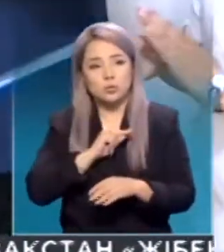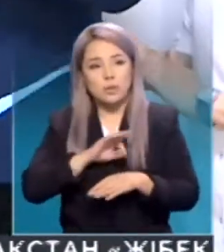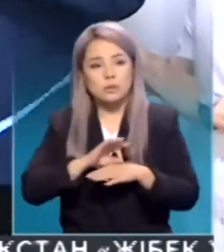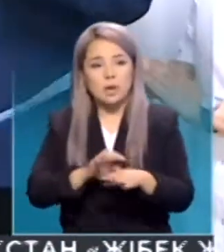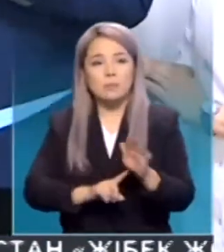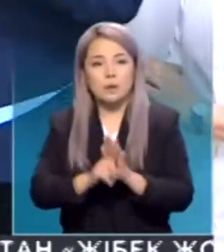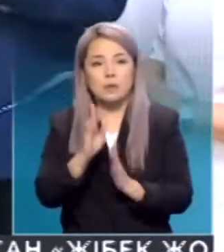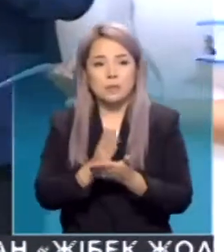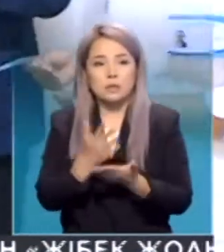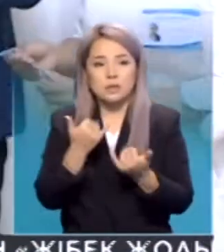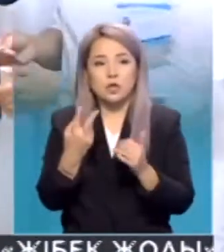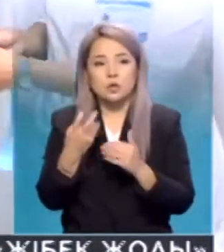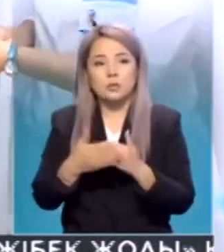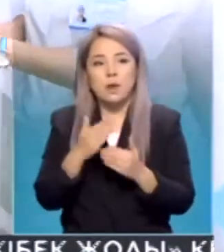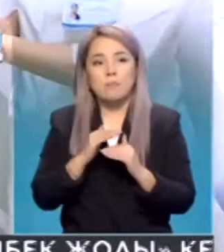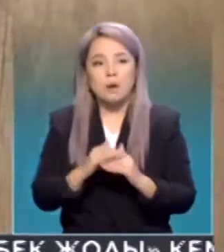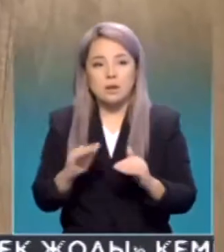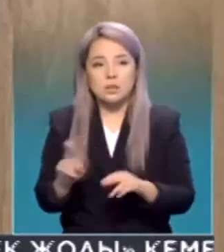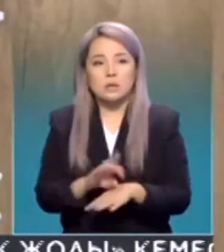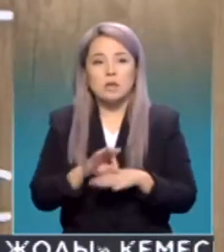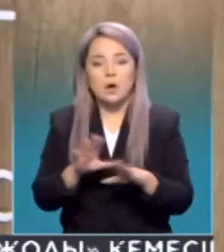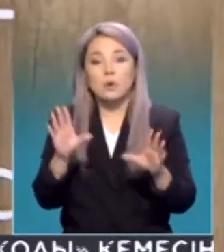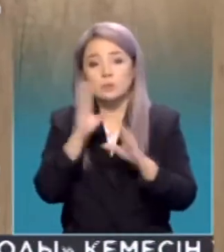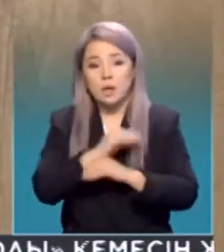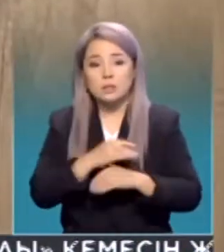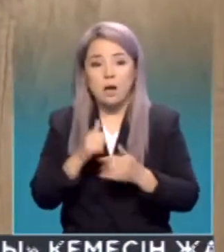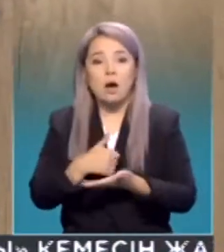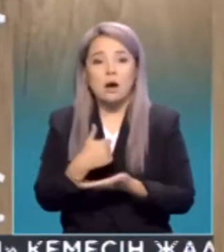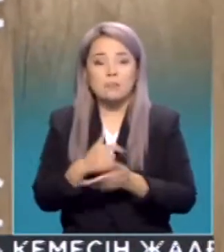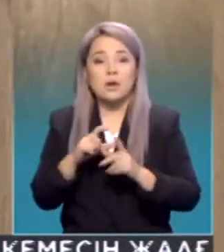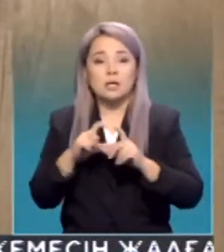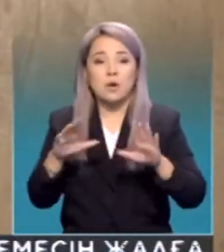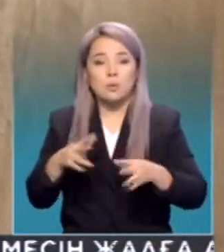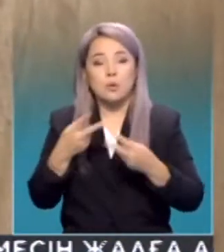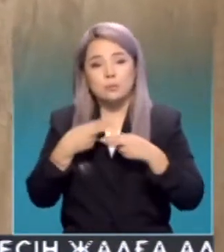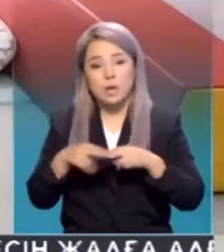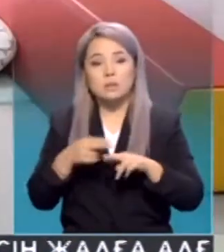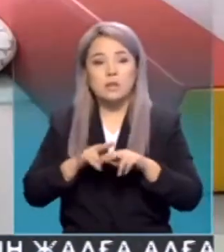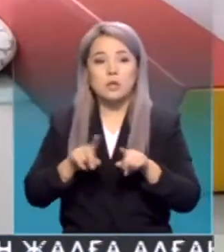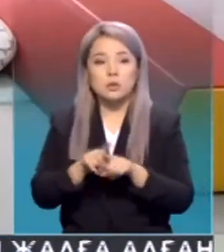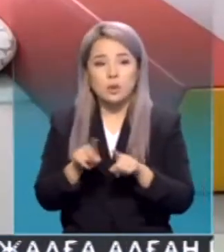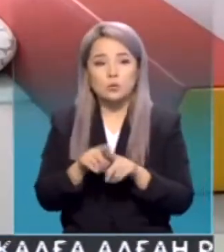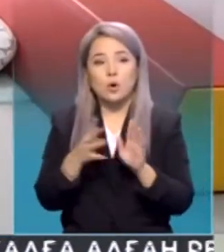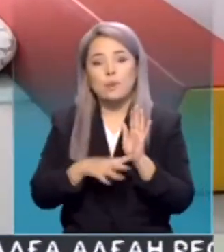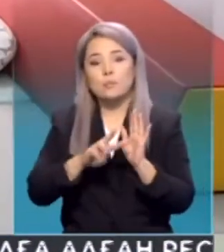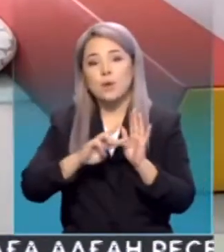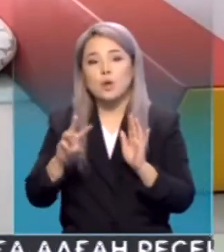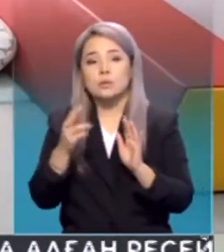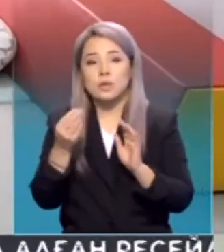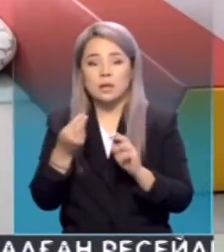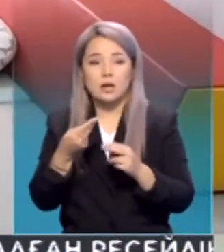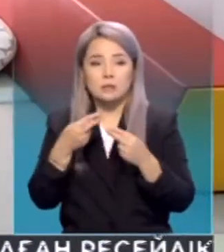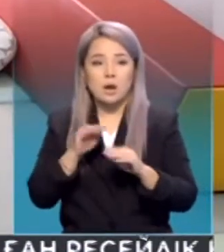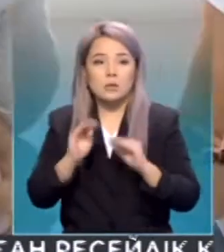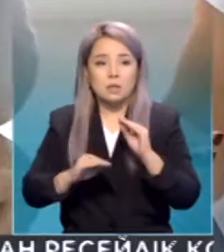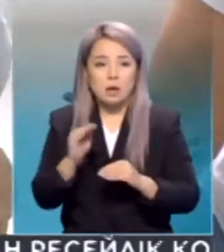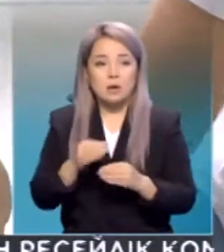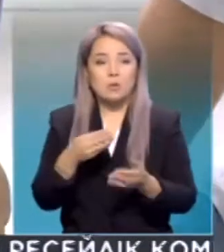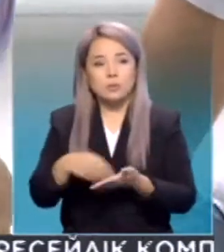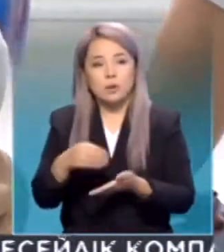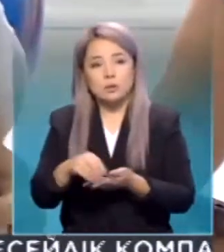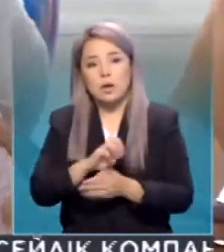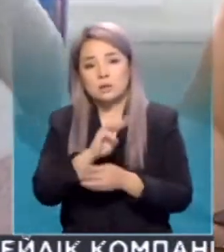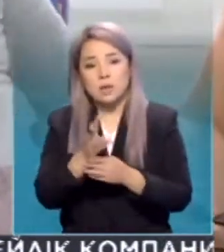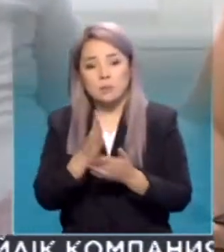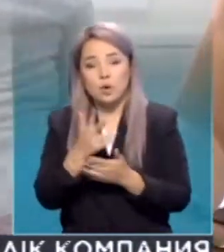Осы уақыттың ішінде 200-ден астам бала ем алып үлгерді. Әкімдік ғимарат бөліп, Самұрық-Қазына 90 миллион теңгеге құрал жабдықтарын алып берген. Мұнда